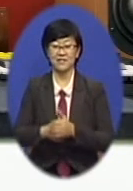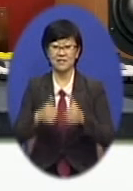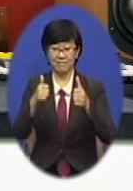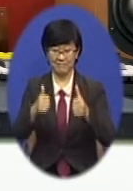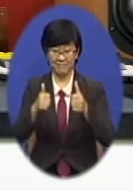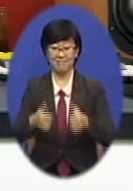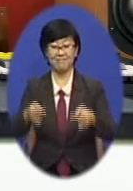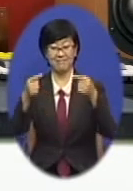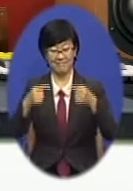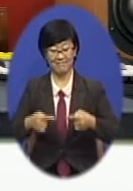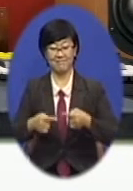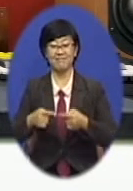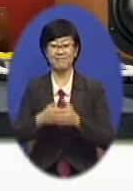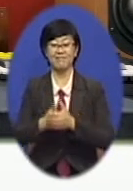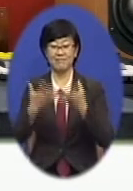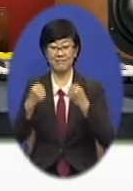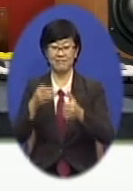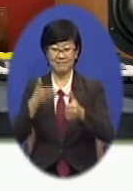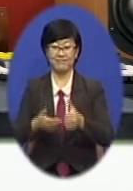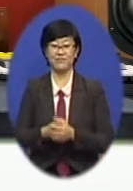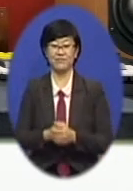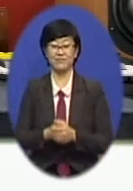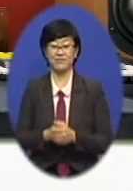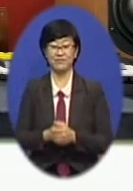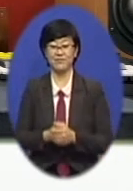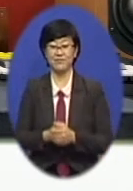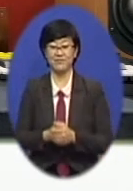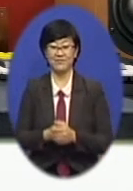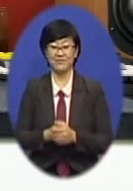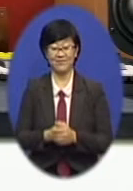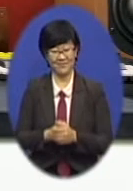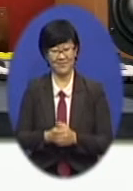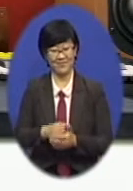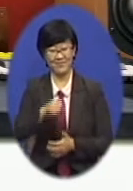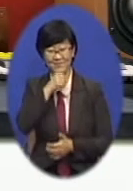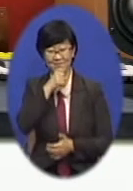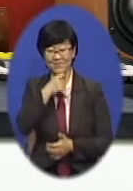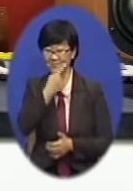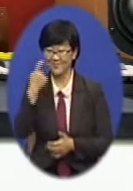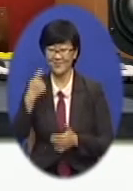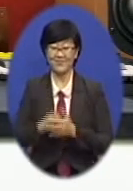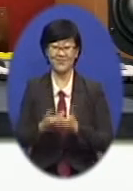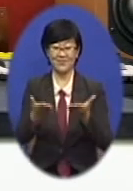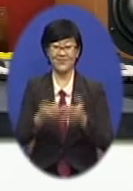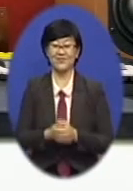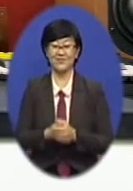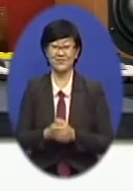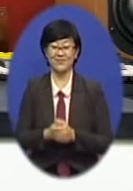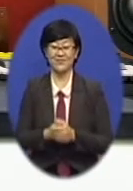시청자 심사 많이 좀 부탁드리겠습니다. 그냥 넘어가요? 어떻게 볼까요? 예? 또 궁금하셔서.